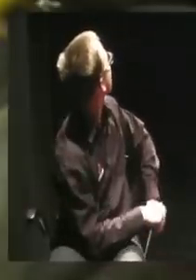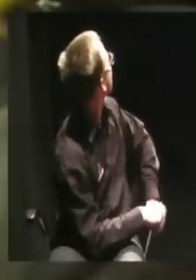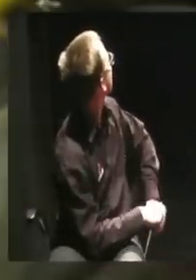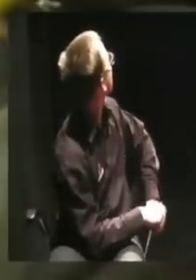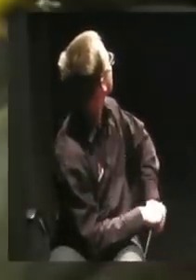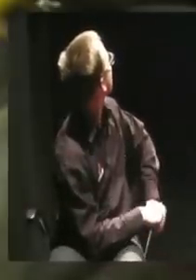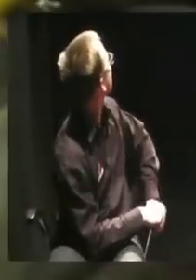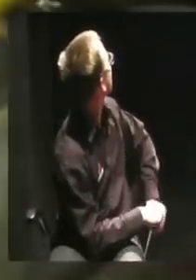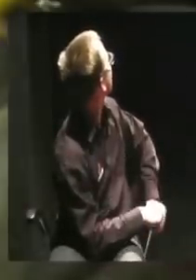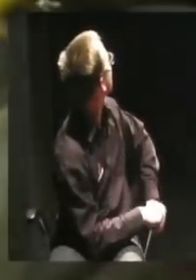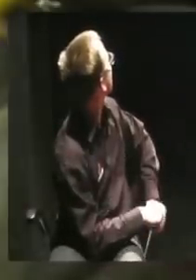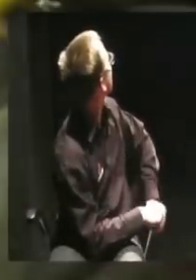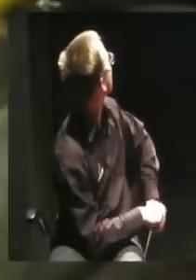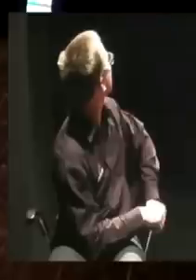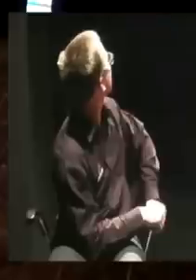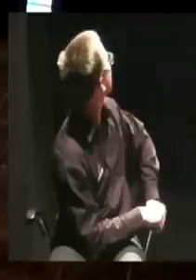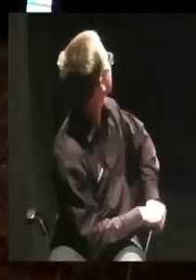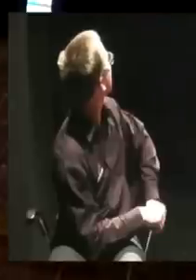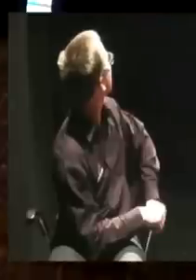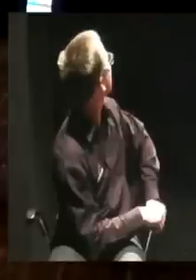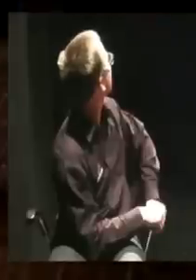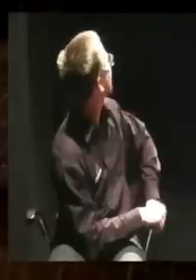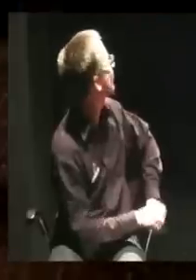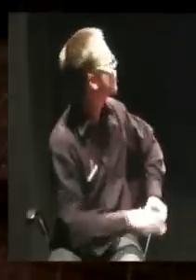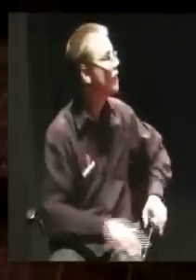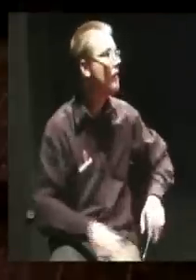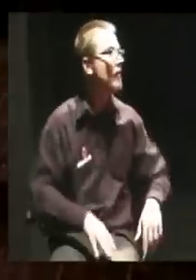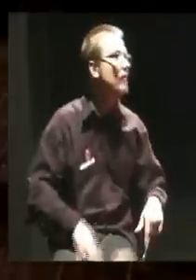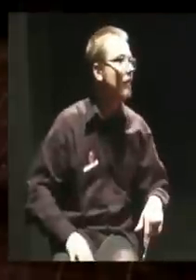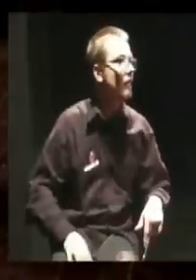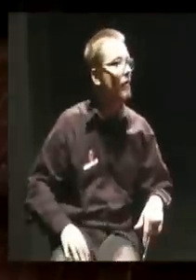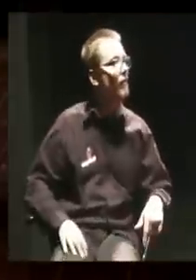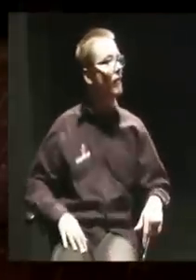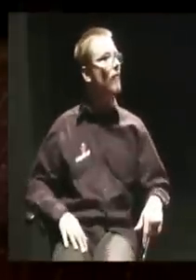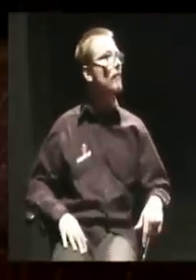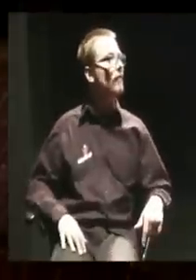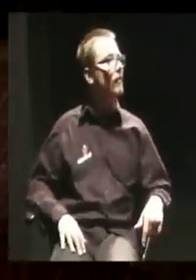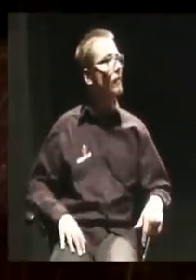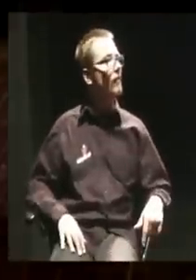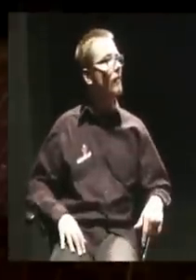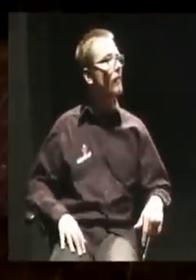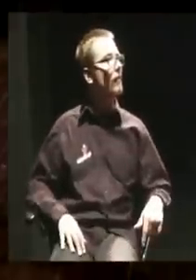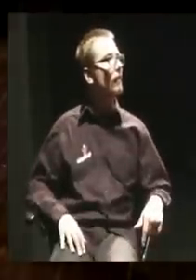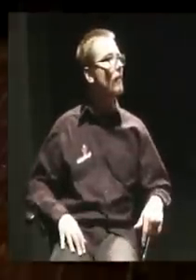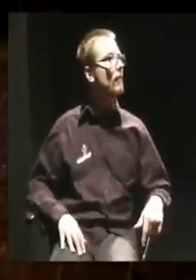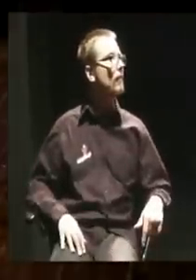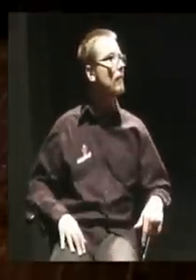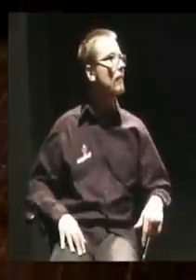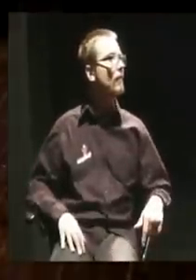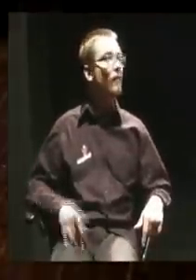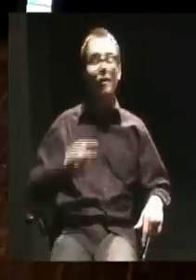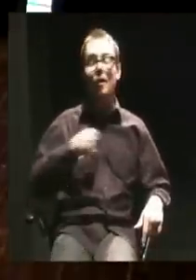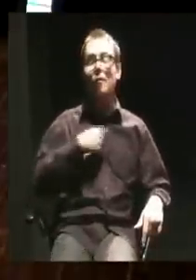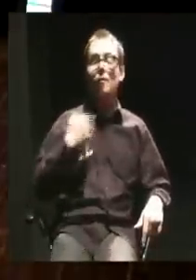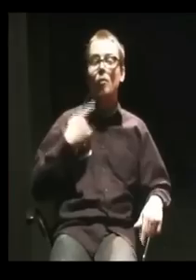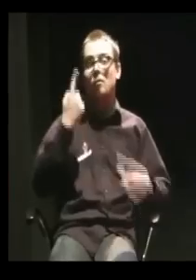Nie wiem, jak to się dzieje. Oczywiście, myśląc o całej wizycie w Stanach, miałem takie obawy, że może mi się jednak nie udać spotkać